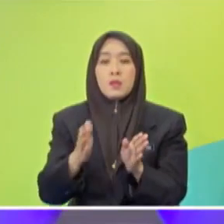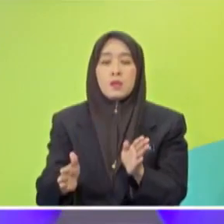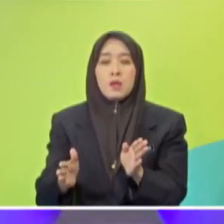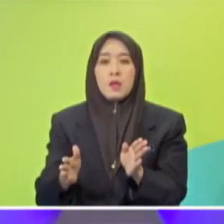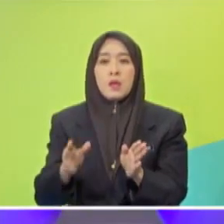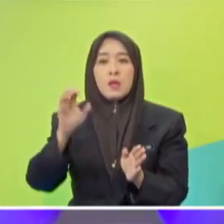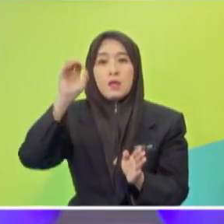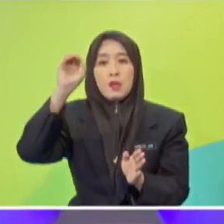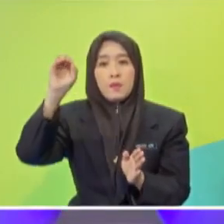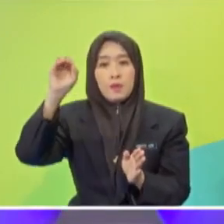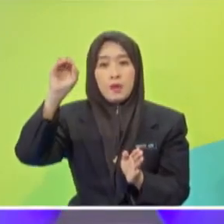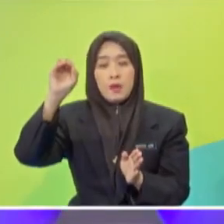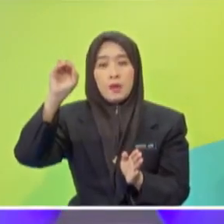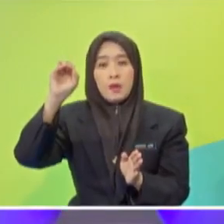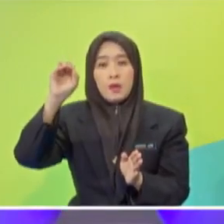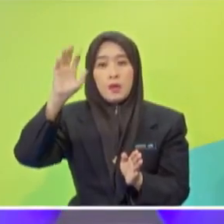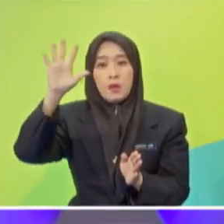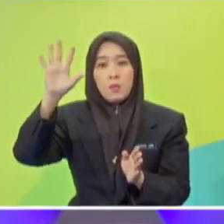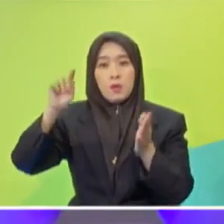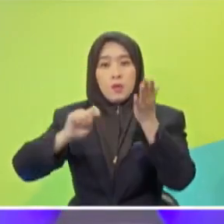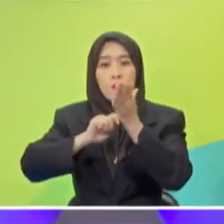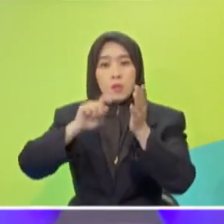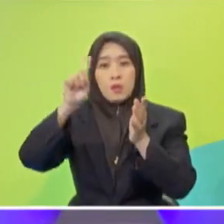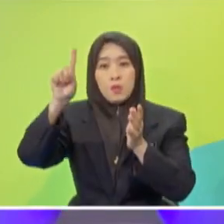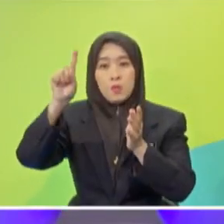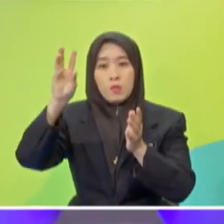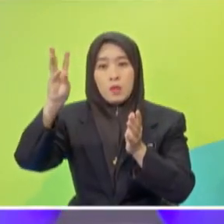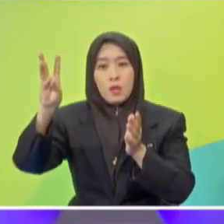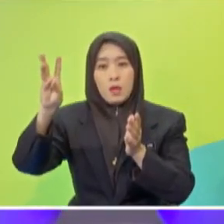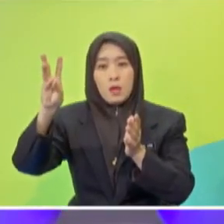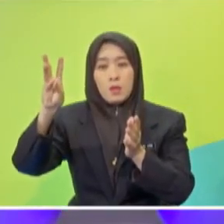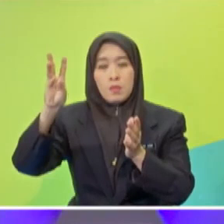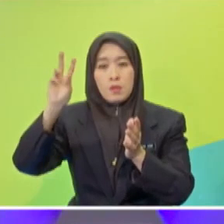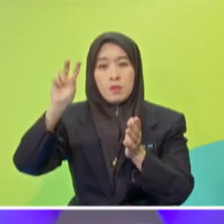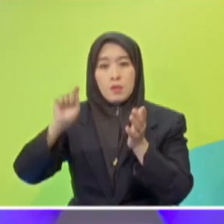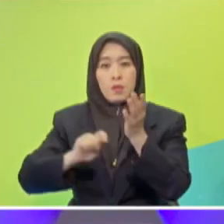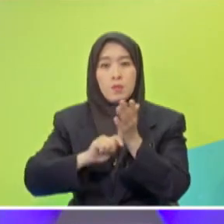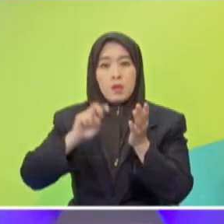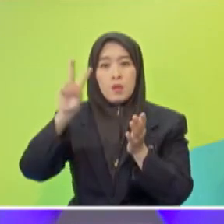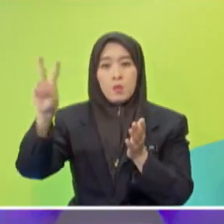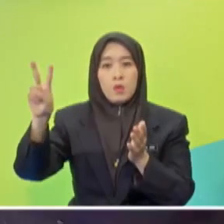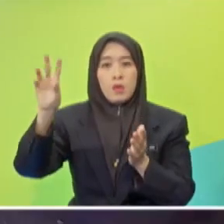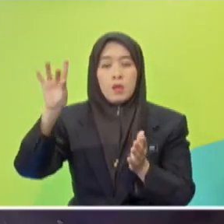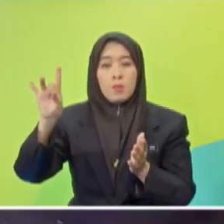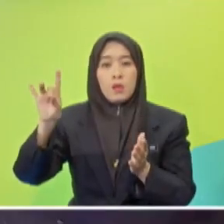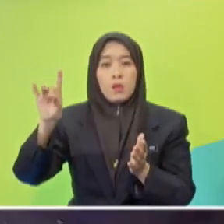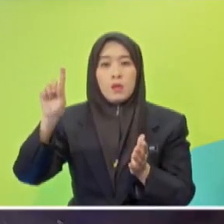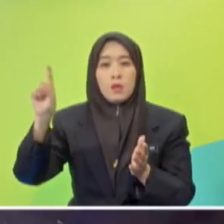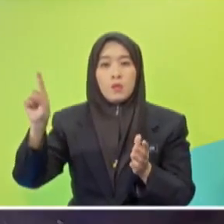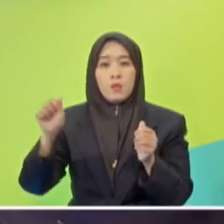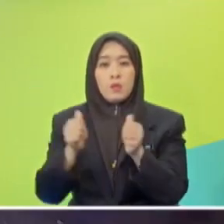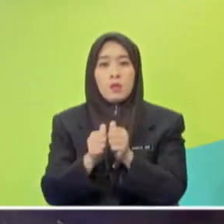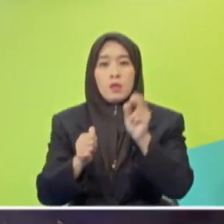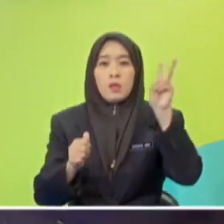Syifa 5 + 1 6 + 2 8 oke satu dengan tiga pasangannya